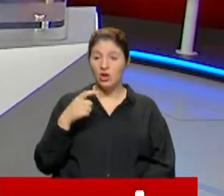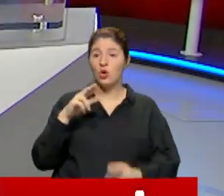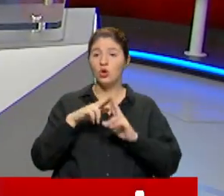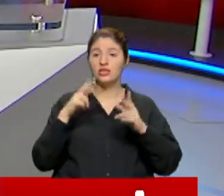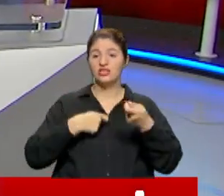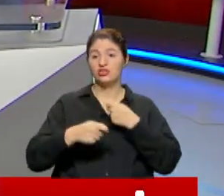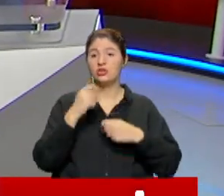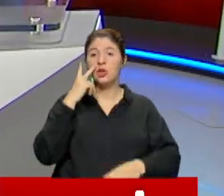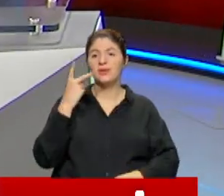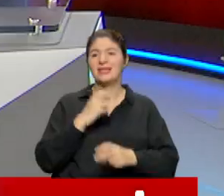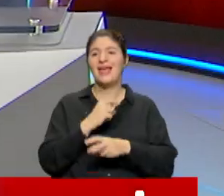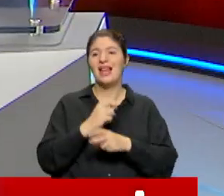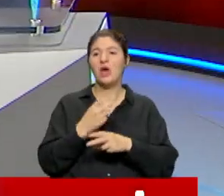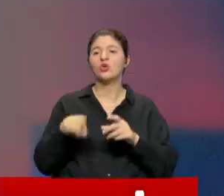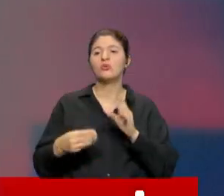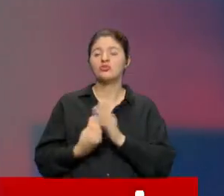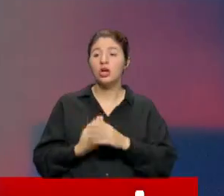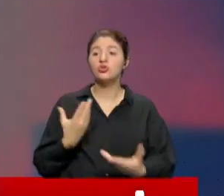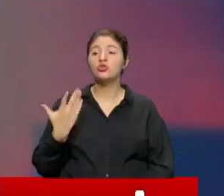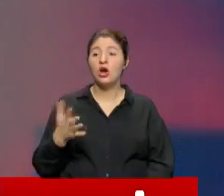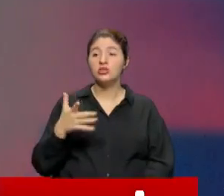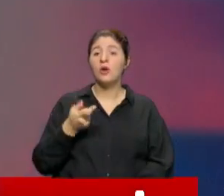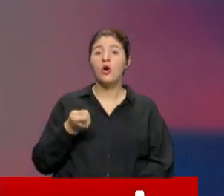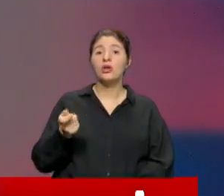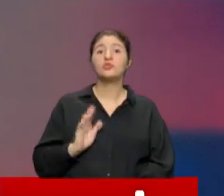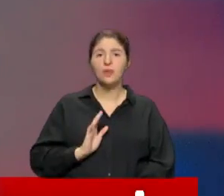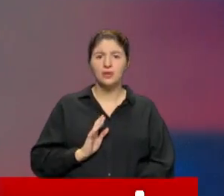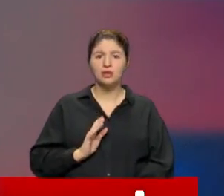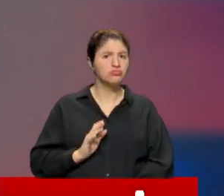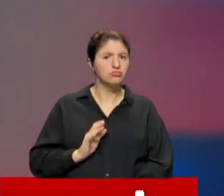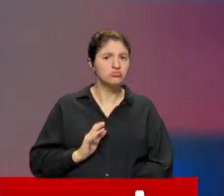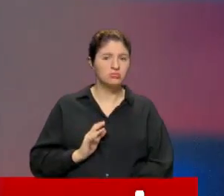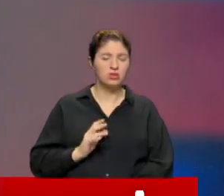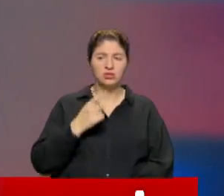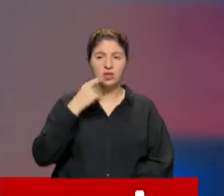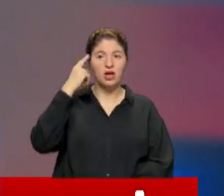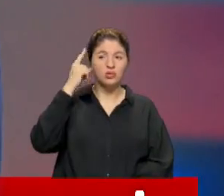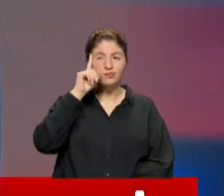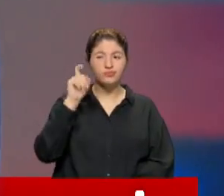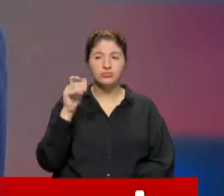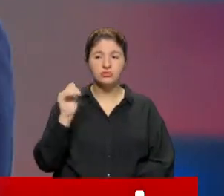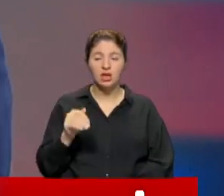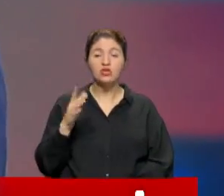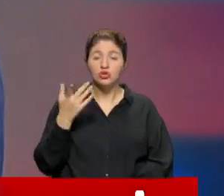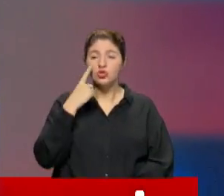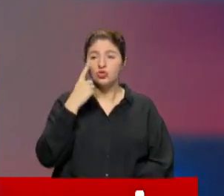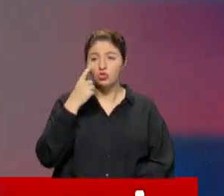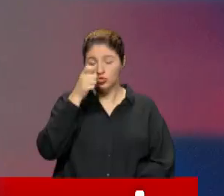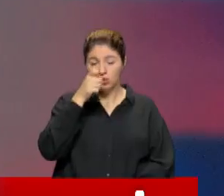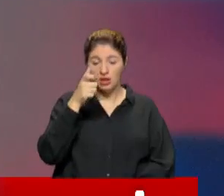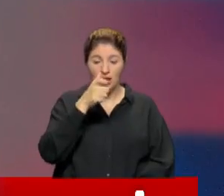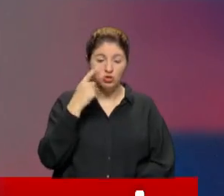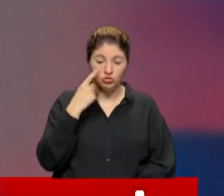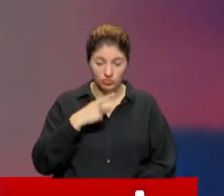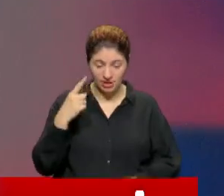ticareti açısından bir riski gündeme getirir Çünkü acaba ödemeyecek mi diye akıllara soru işareti gelir yani Türkiye Cumhuriyeti Devleti'nin ve ilgili